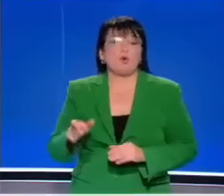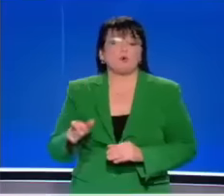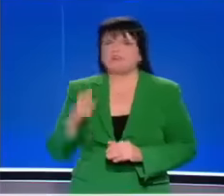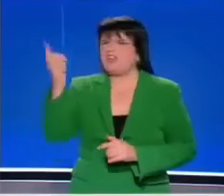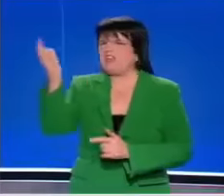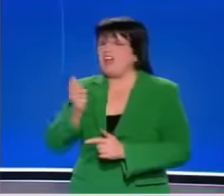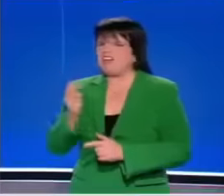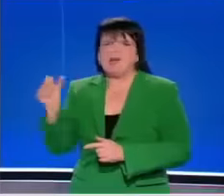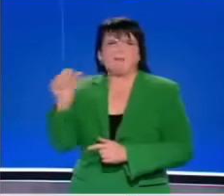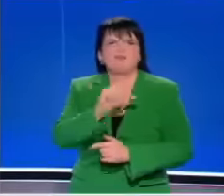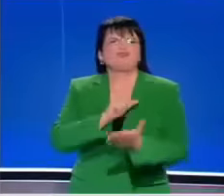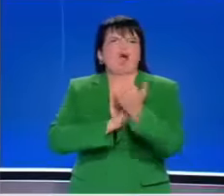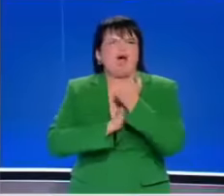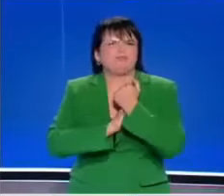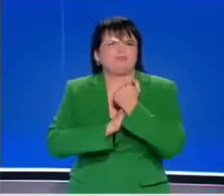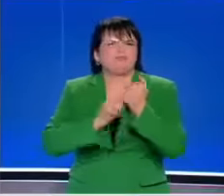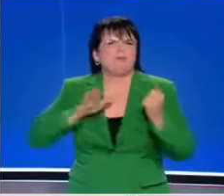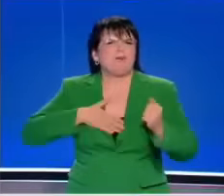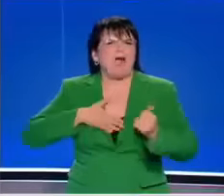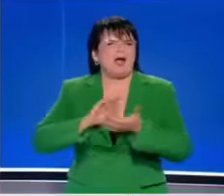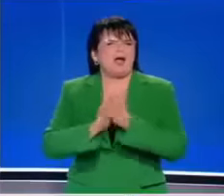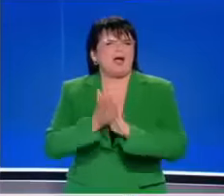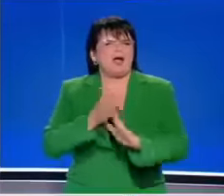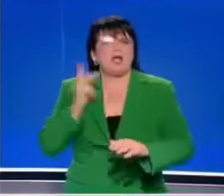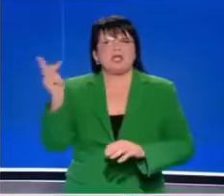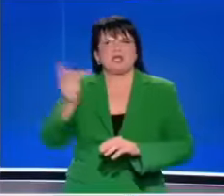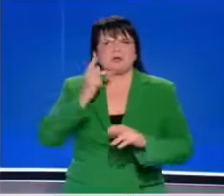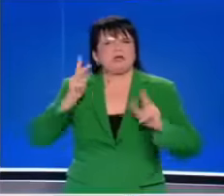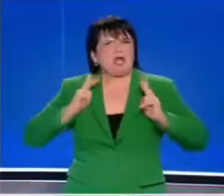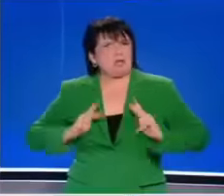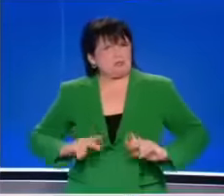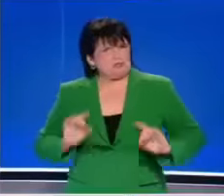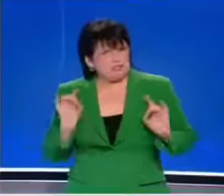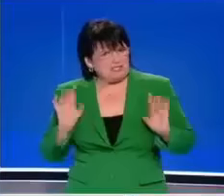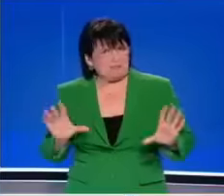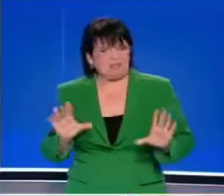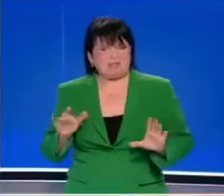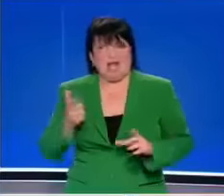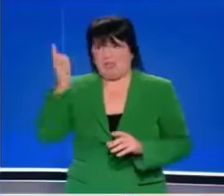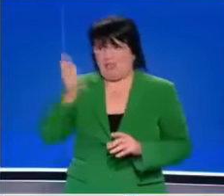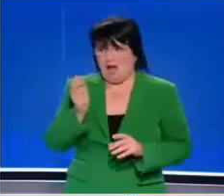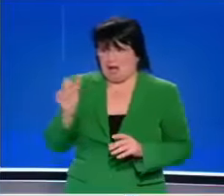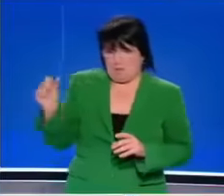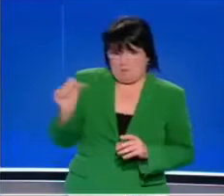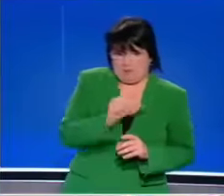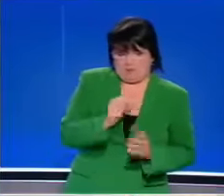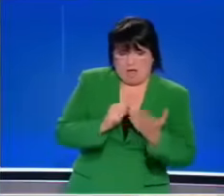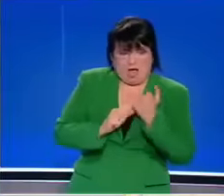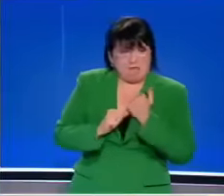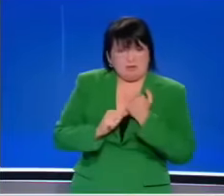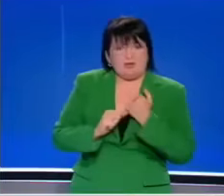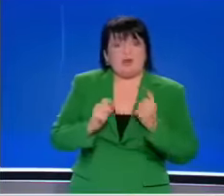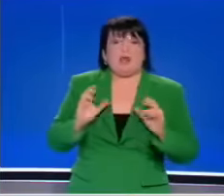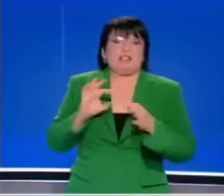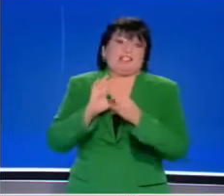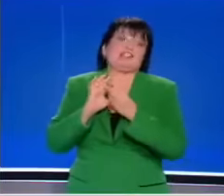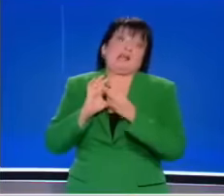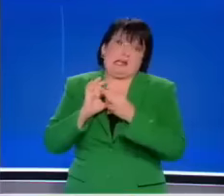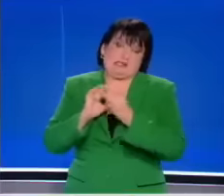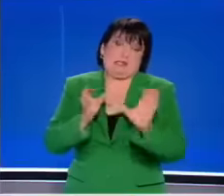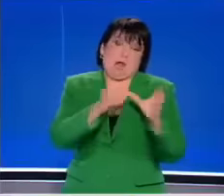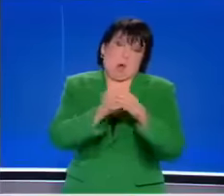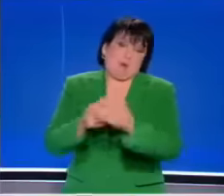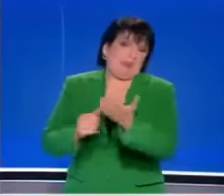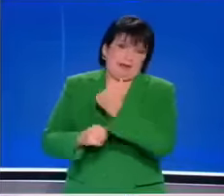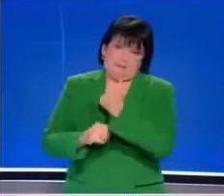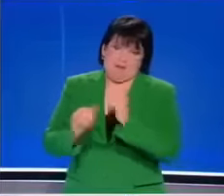είναι δανικά και αγύριστα γιατί είμαστε ικανοποιημένοι ως κοινωνία δά γι θ συς